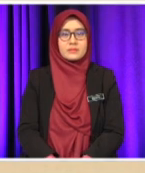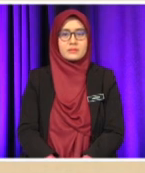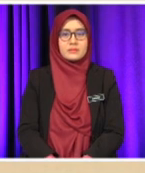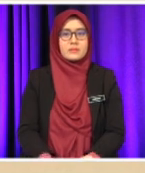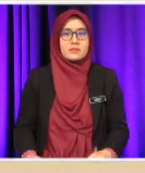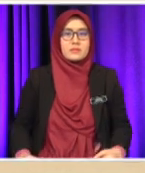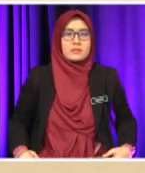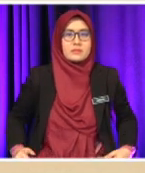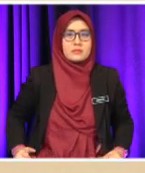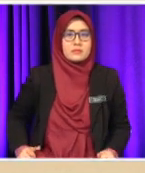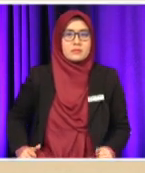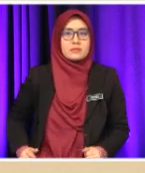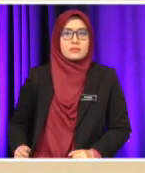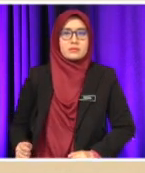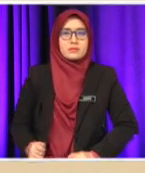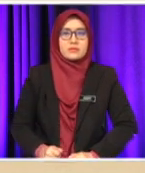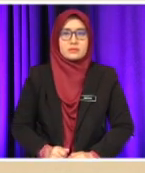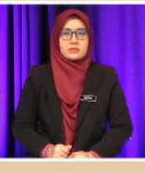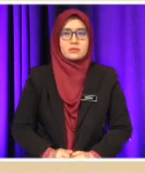pena Oke